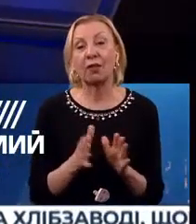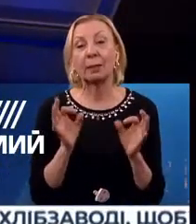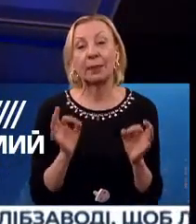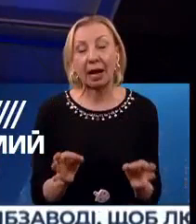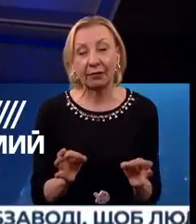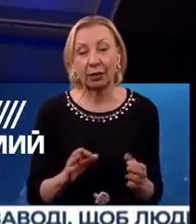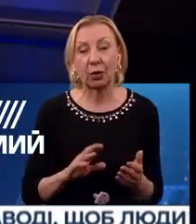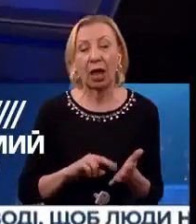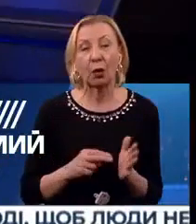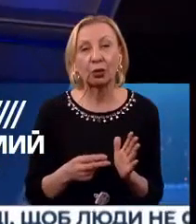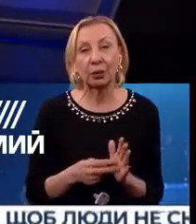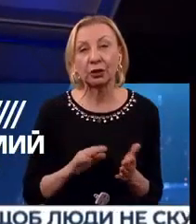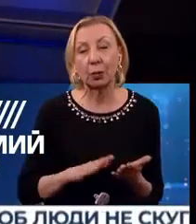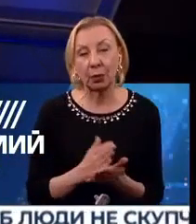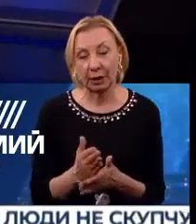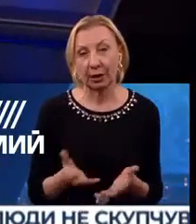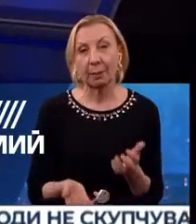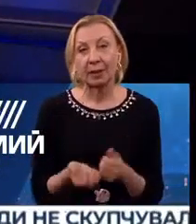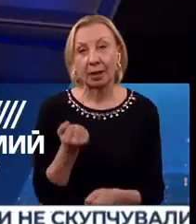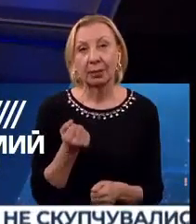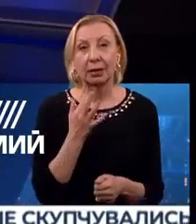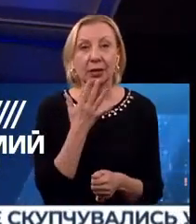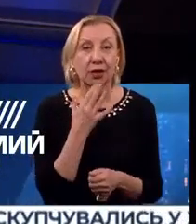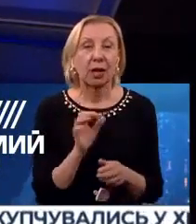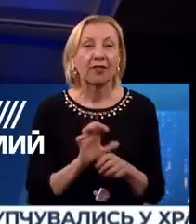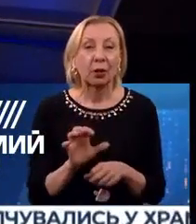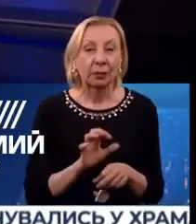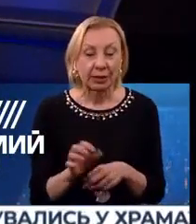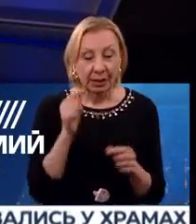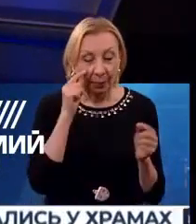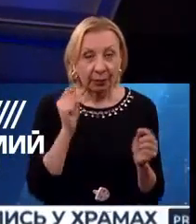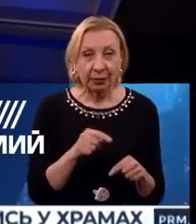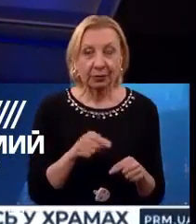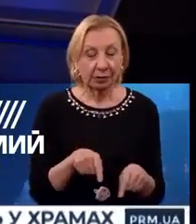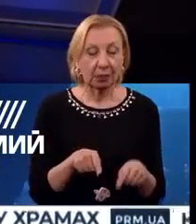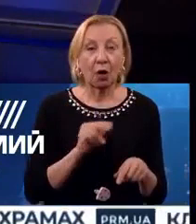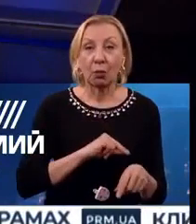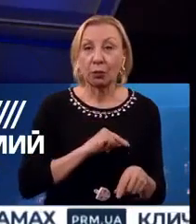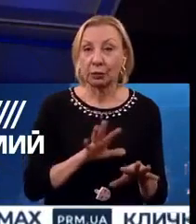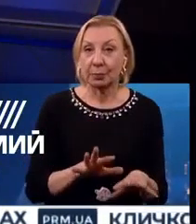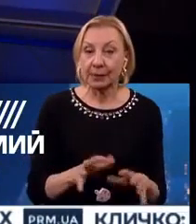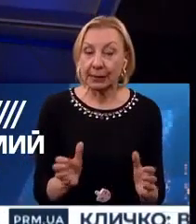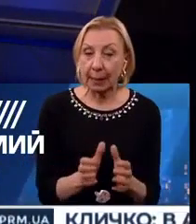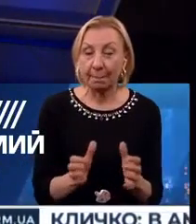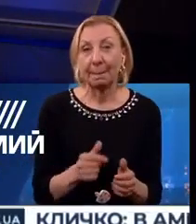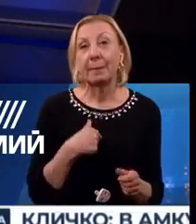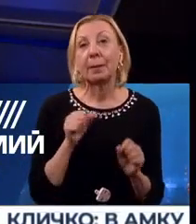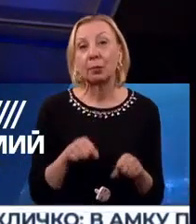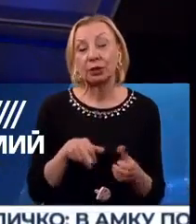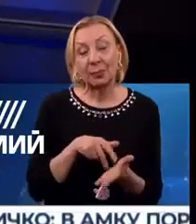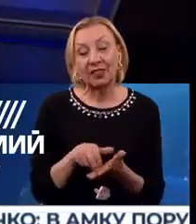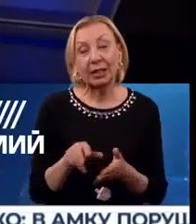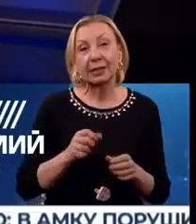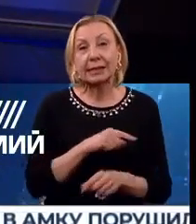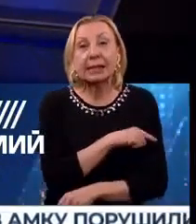економічної політики, підтримки національного виробництва, пріоритет власні робочі місця, ми можемо вийти сильнішими з цієї